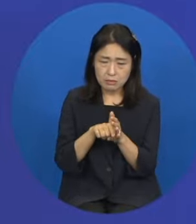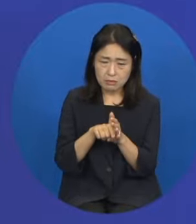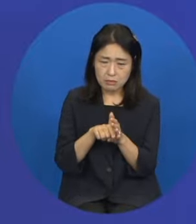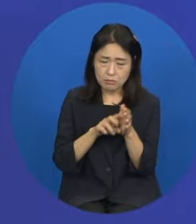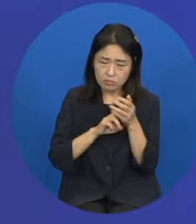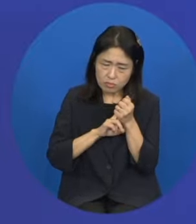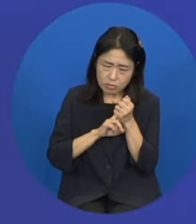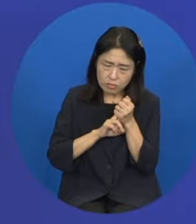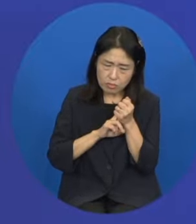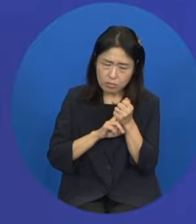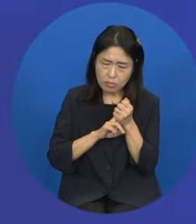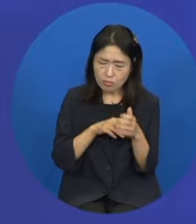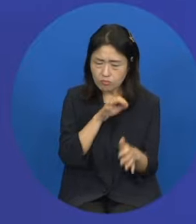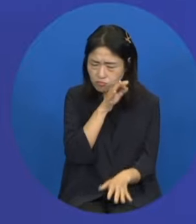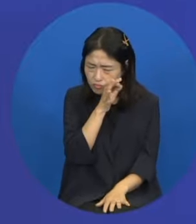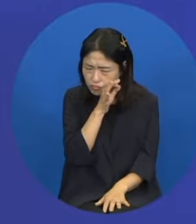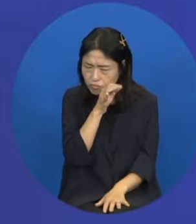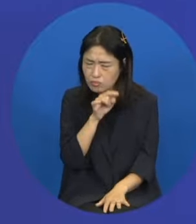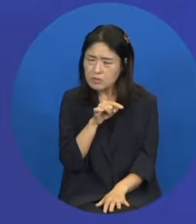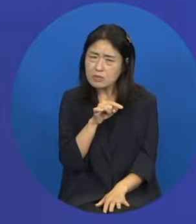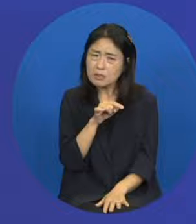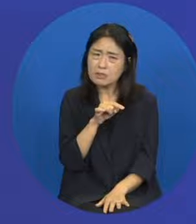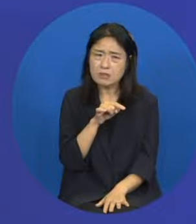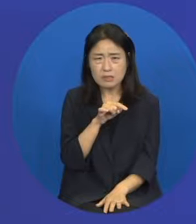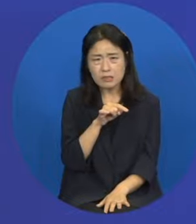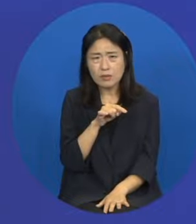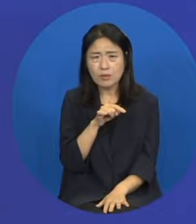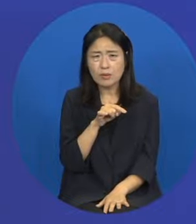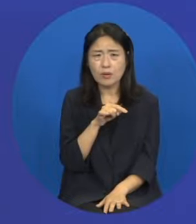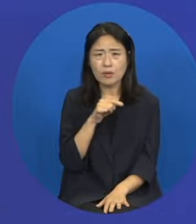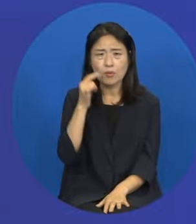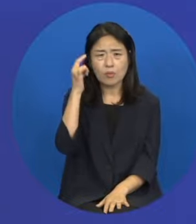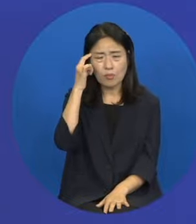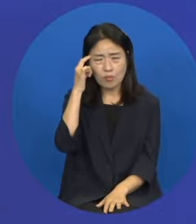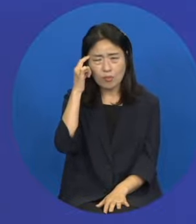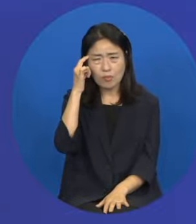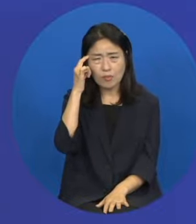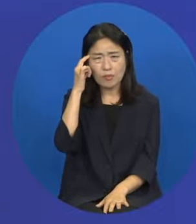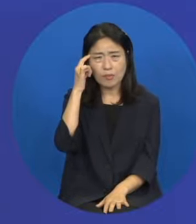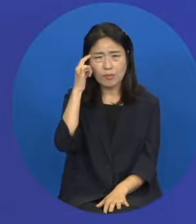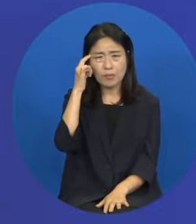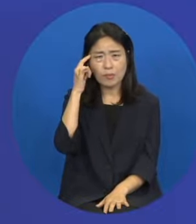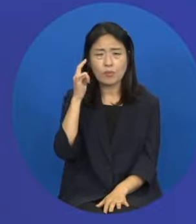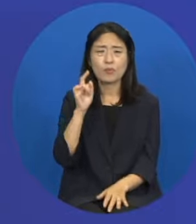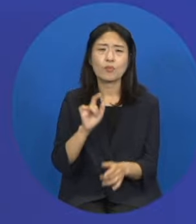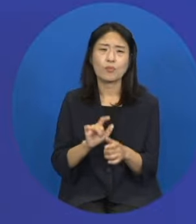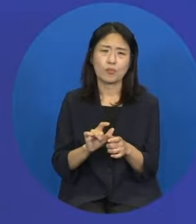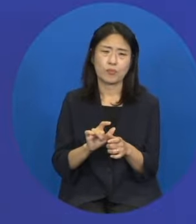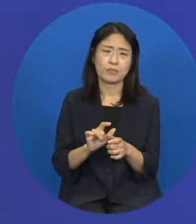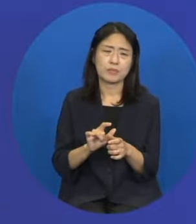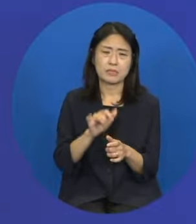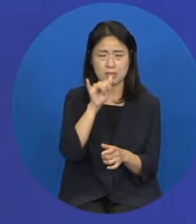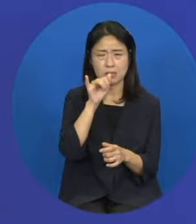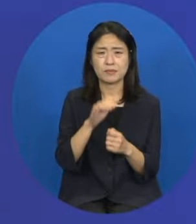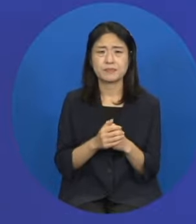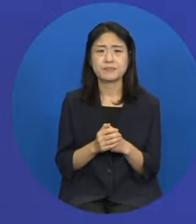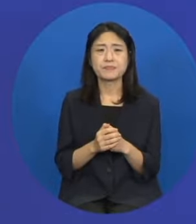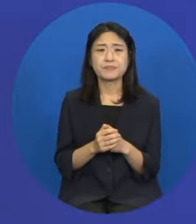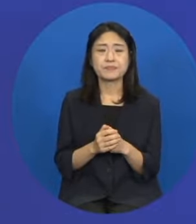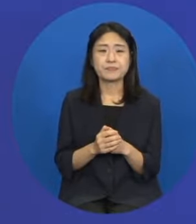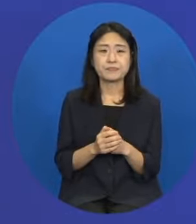부끄럽다고 해야 되나 그런 종류의 박해도 있습니다 우리가 이 시간 기도할 때에 어떤